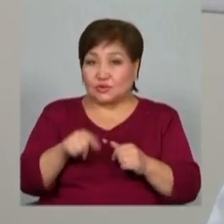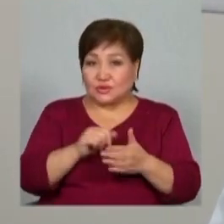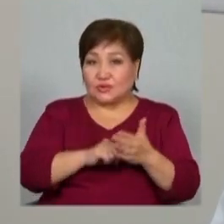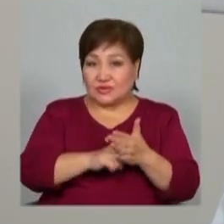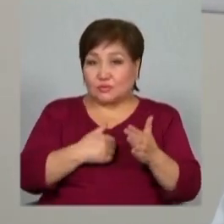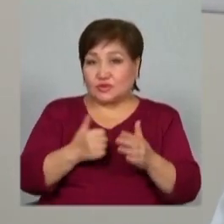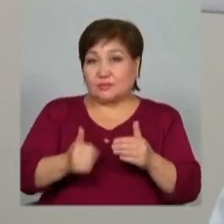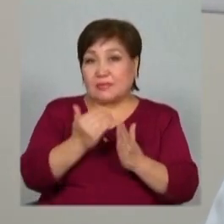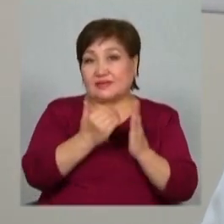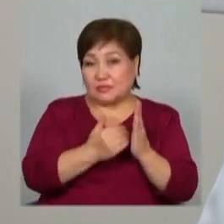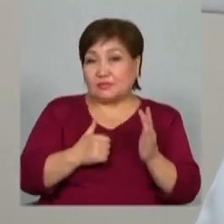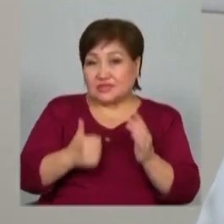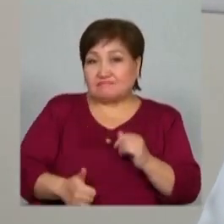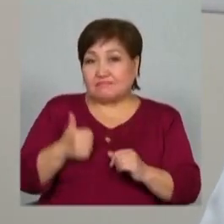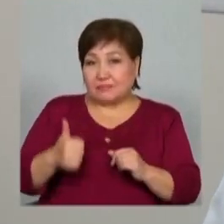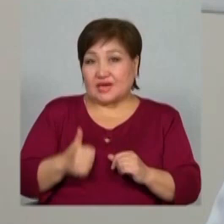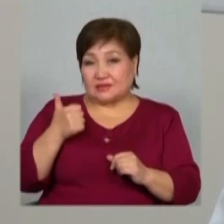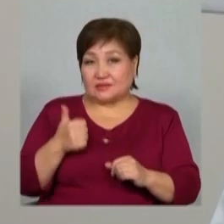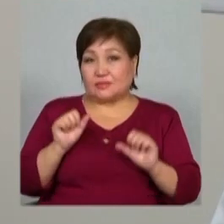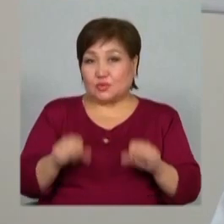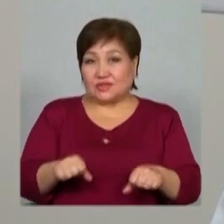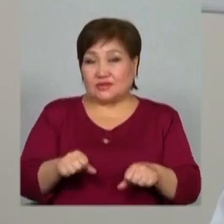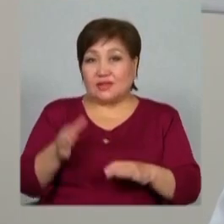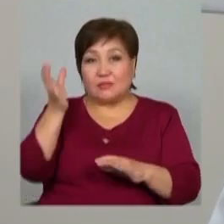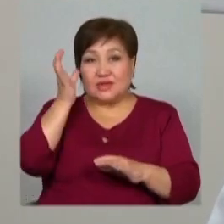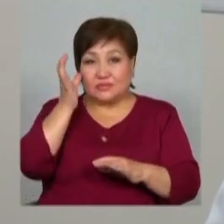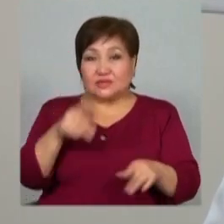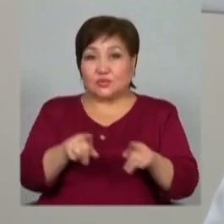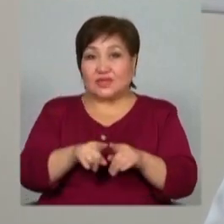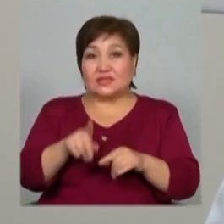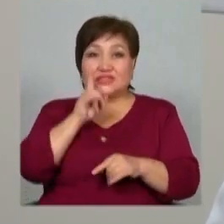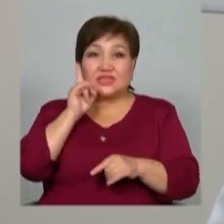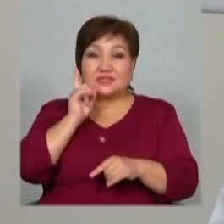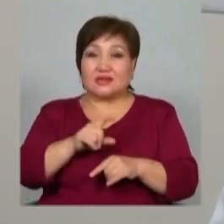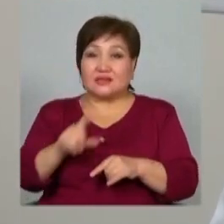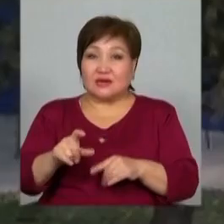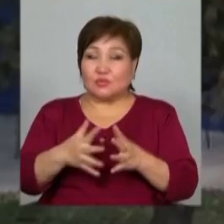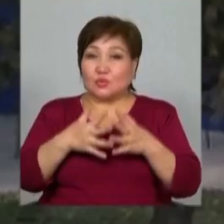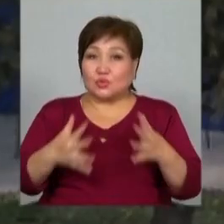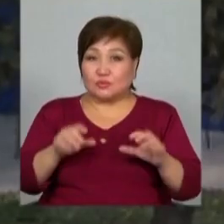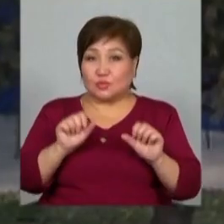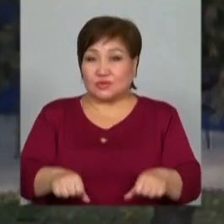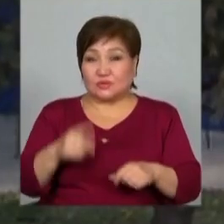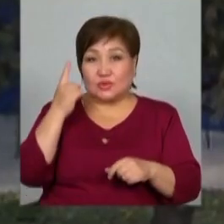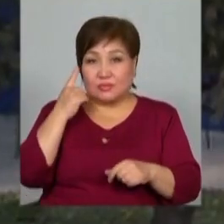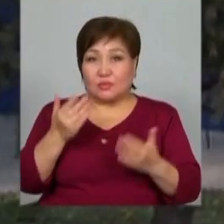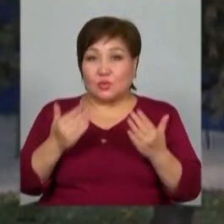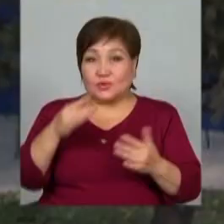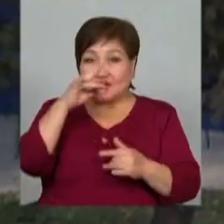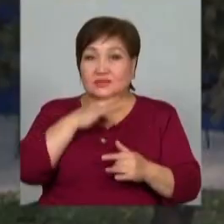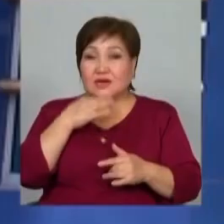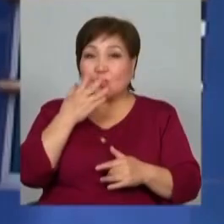біз мақтансақ болады. Білімді сондай жастарға бұл үлкен мүмкіндік деп ойлаймын. Ал бүгінде Қазақ ұлттық